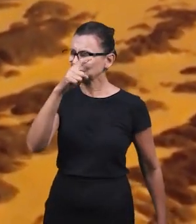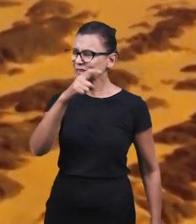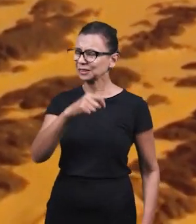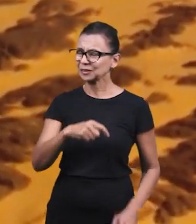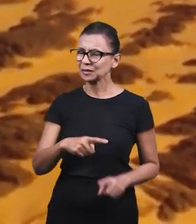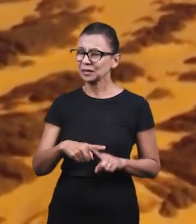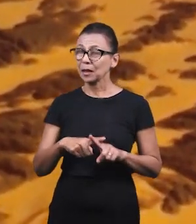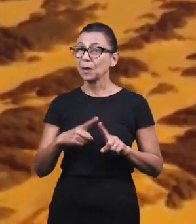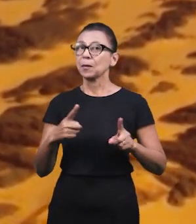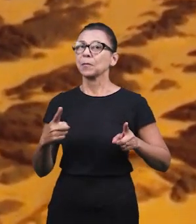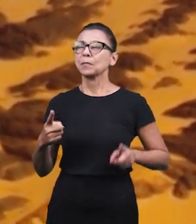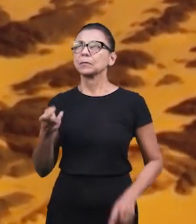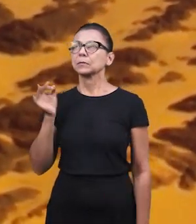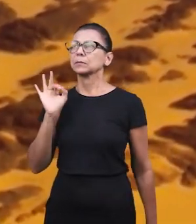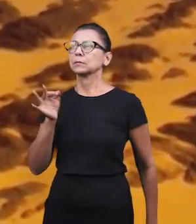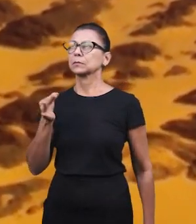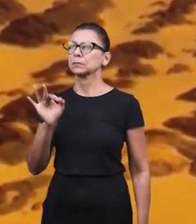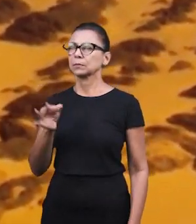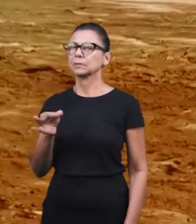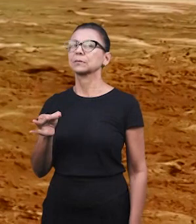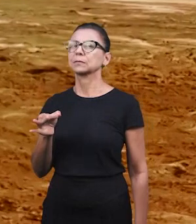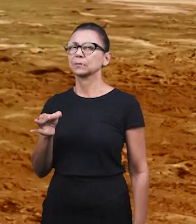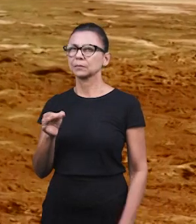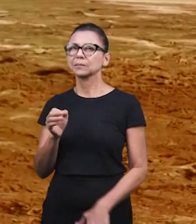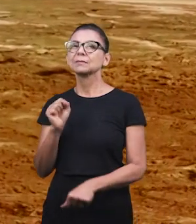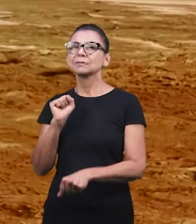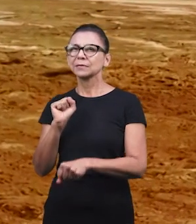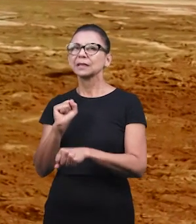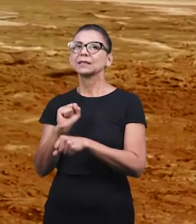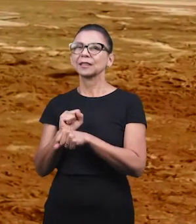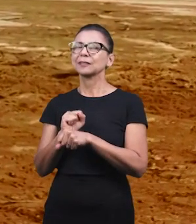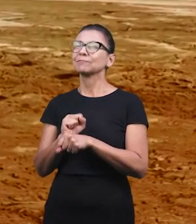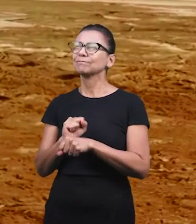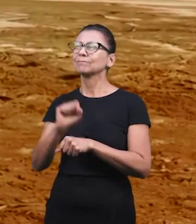я знаю, что Он дарует мне победу.